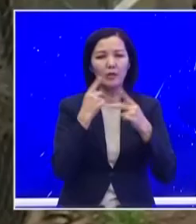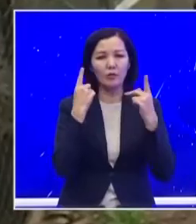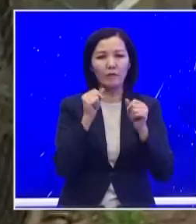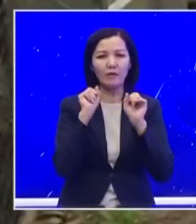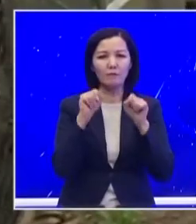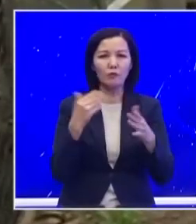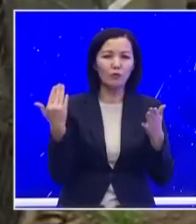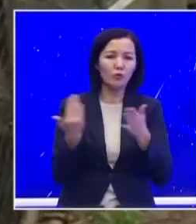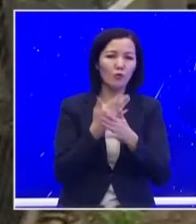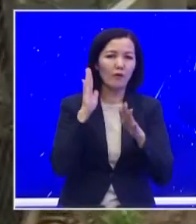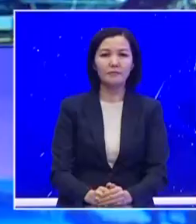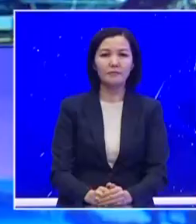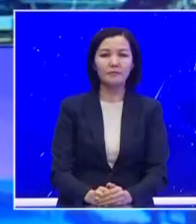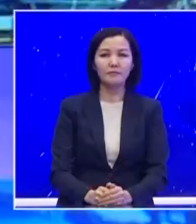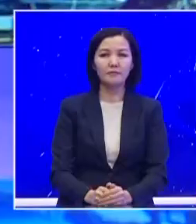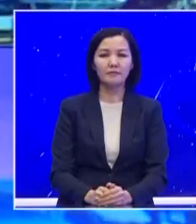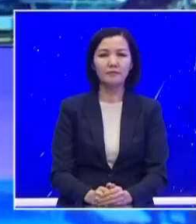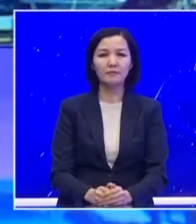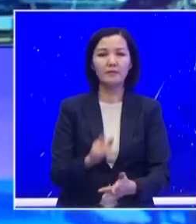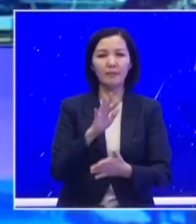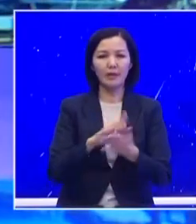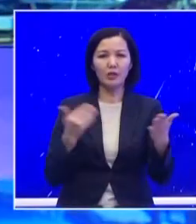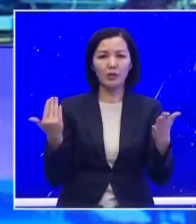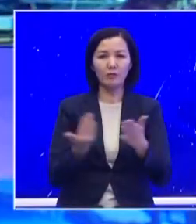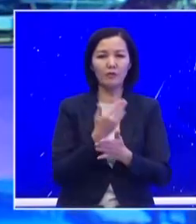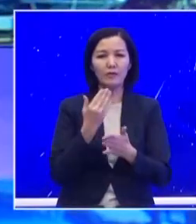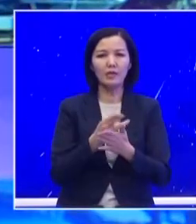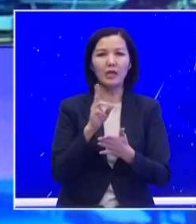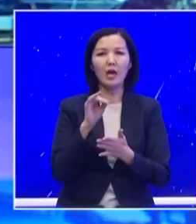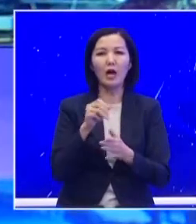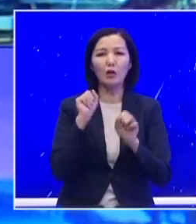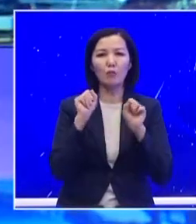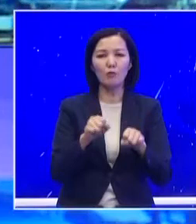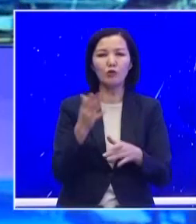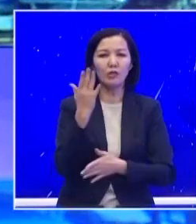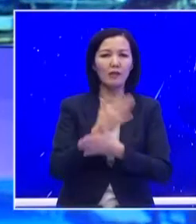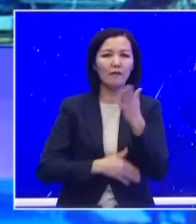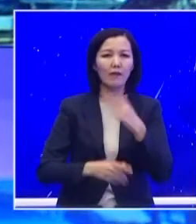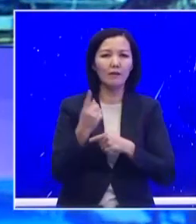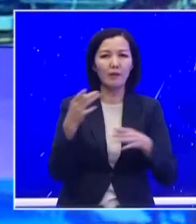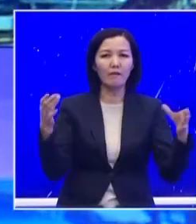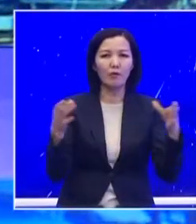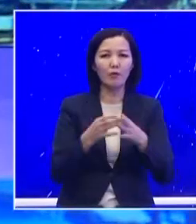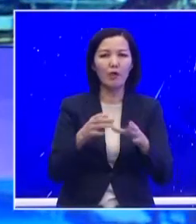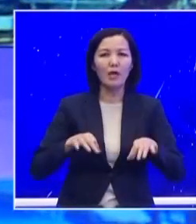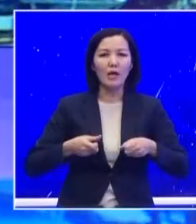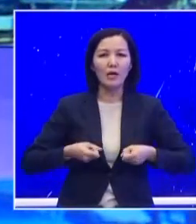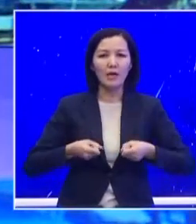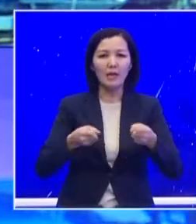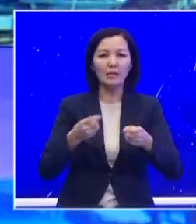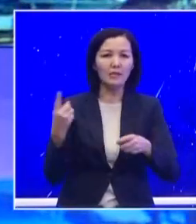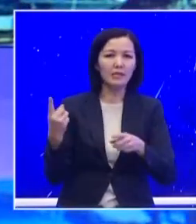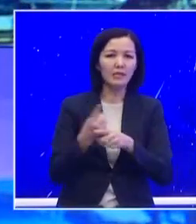возможных наводнениях. Продолжаем выпуск. Как может инвалид первой группы с детства, колясочник, являться